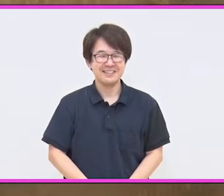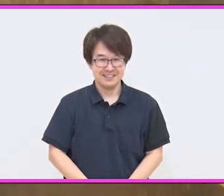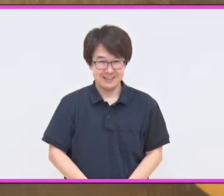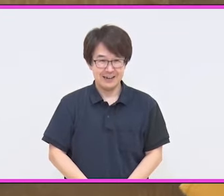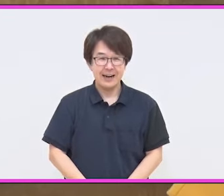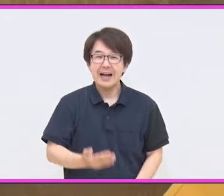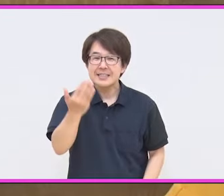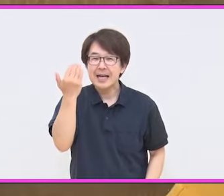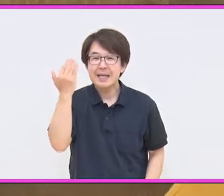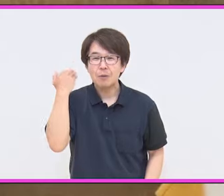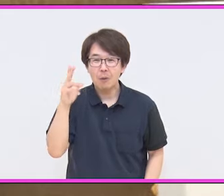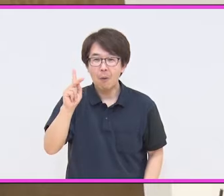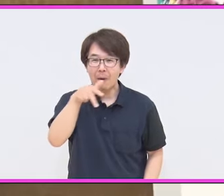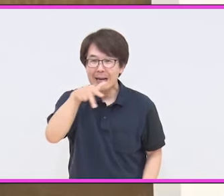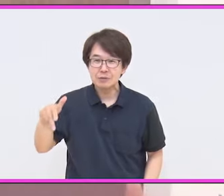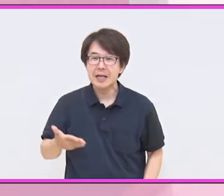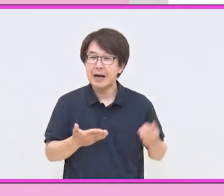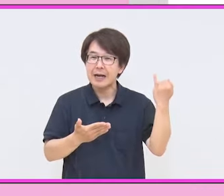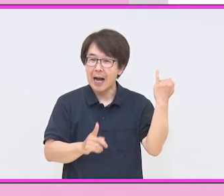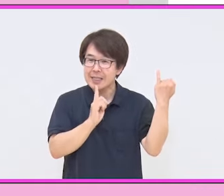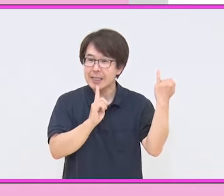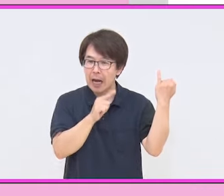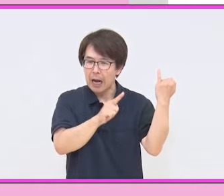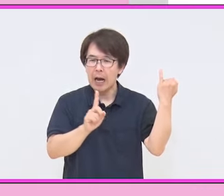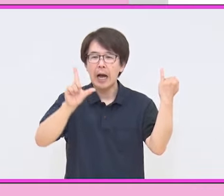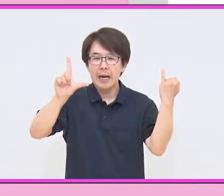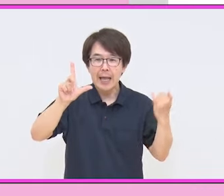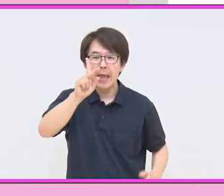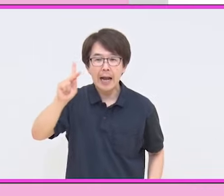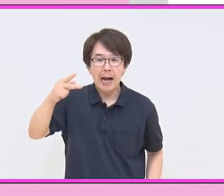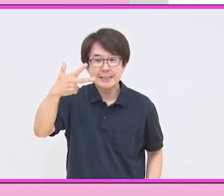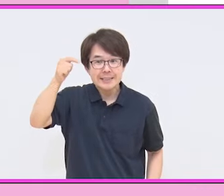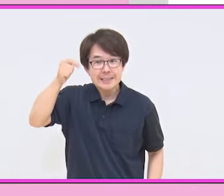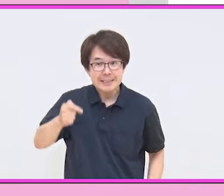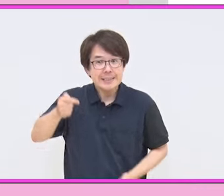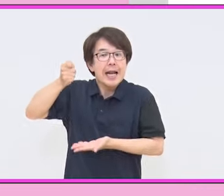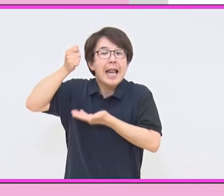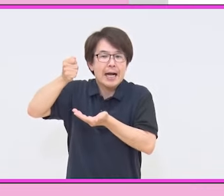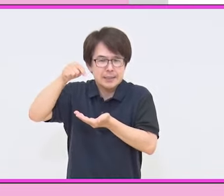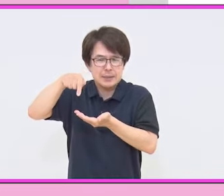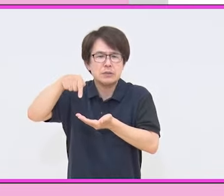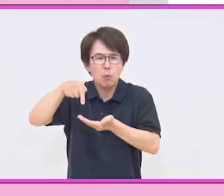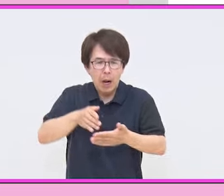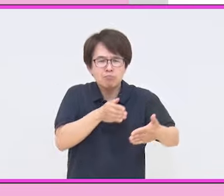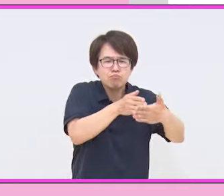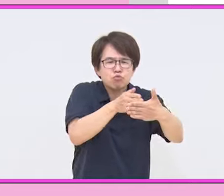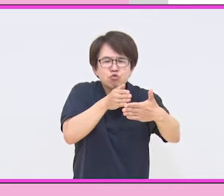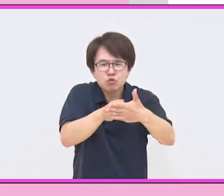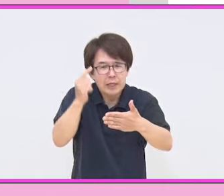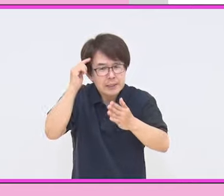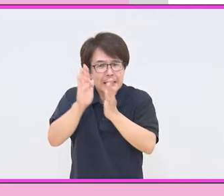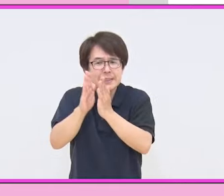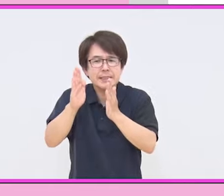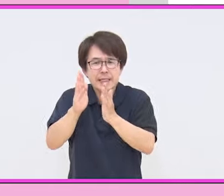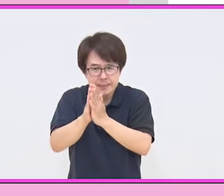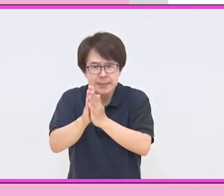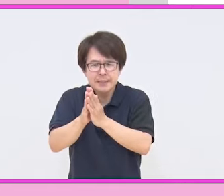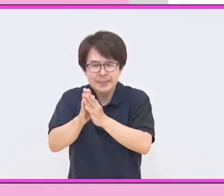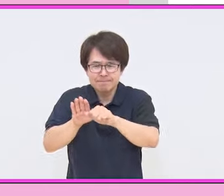先ほどカズさんがおっしゃっていたレガシーなんですが、こちらです。物理的精神的な遺産功